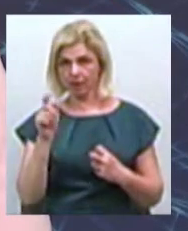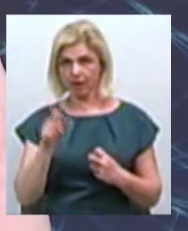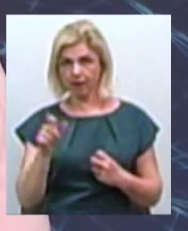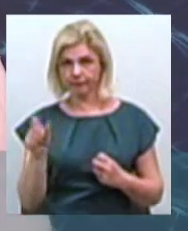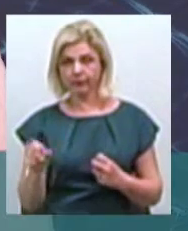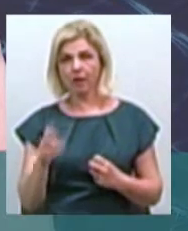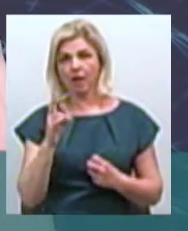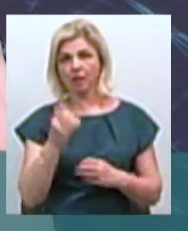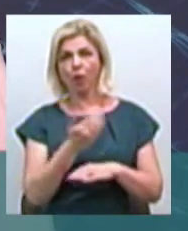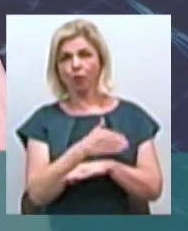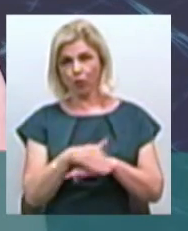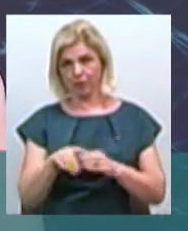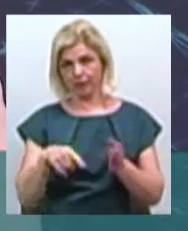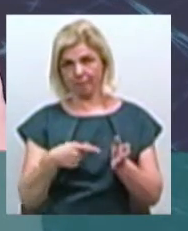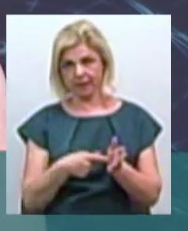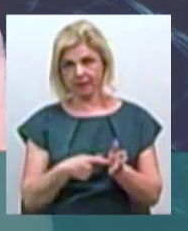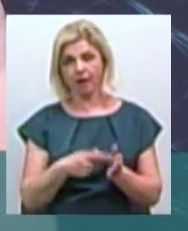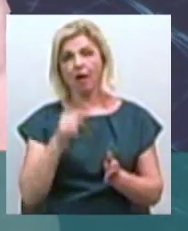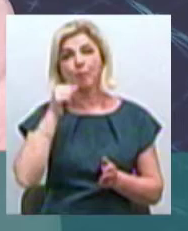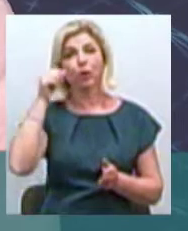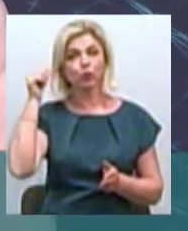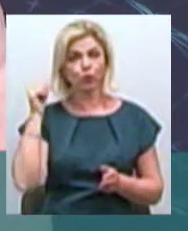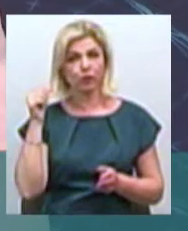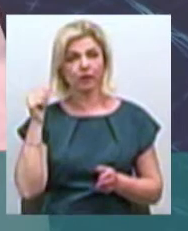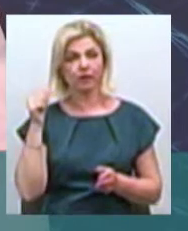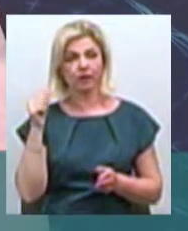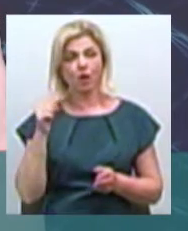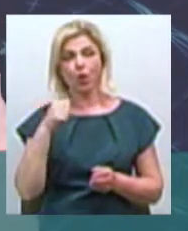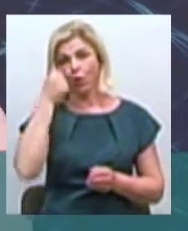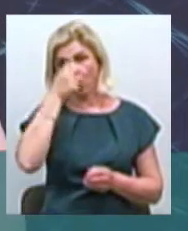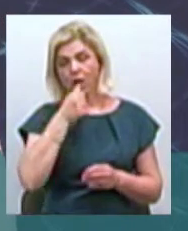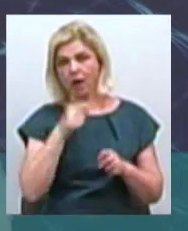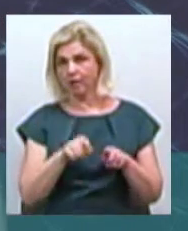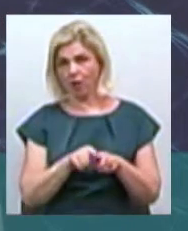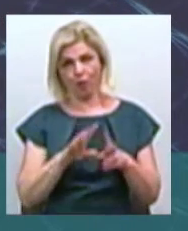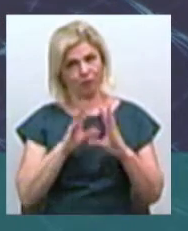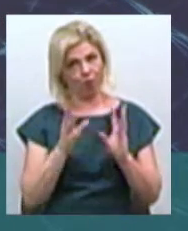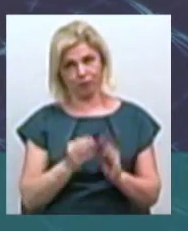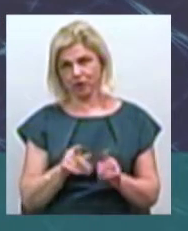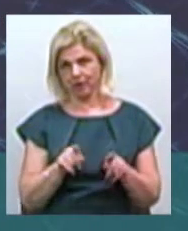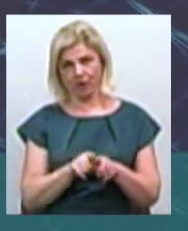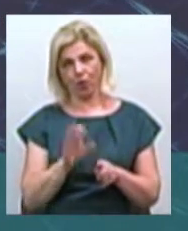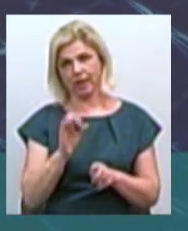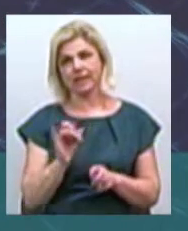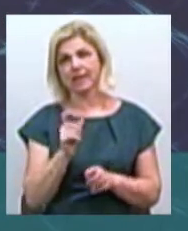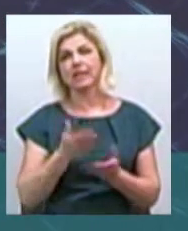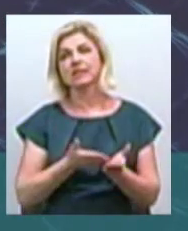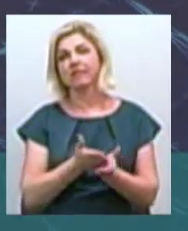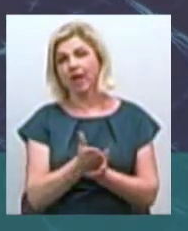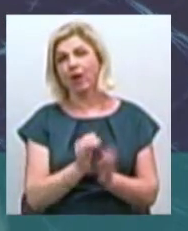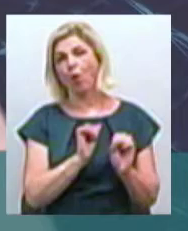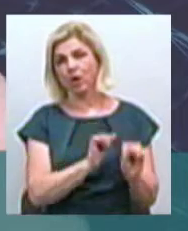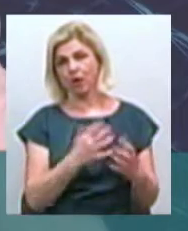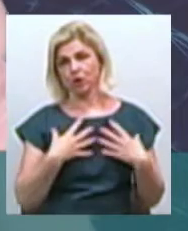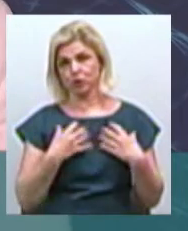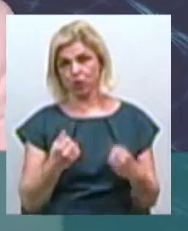обстеження на вулицях міста. Тобто в минулорічних роках у нас не було взагалі проєктів зі сфери охорони здоров'я. В цьому році